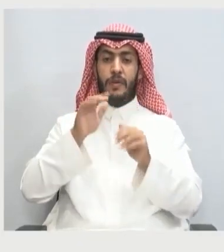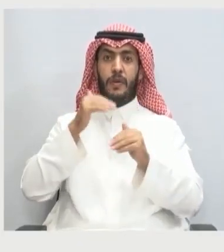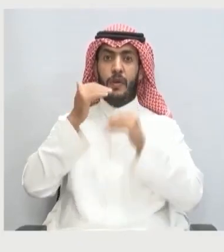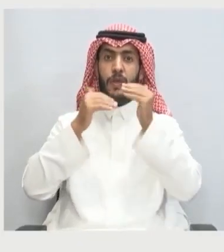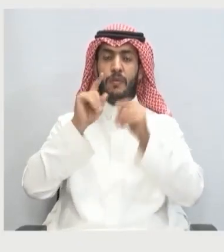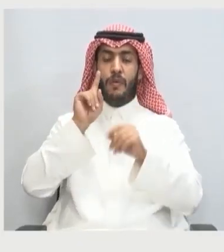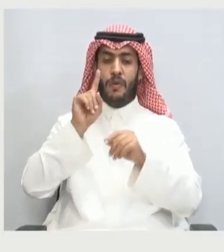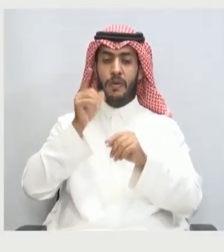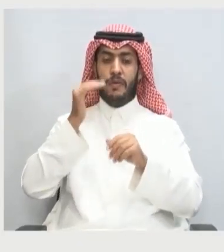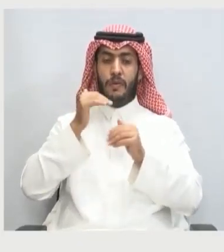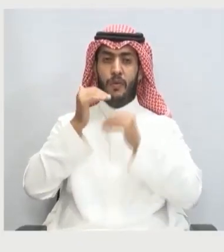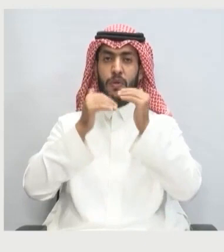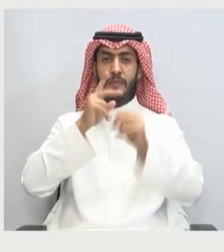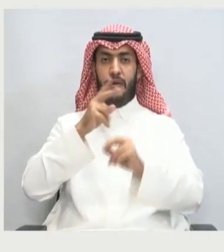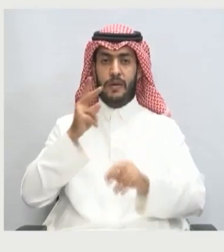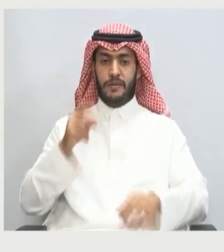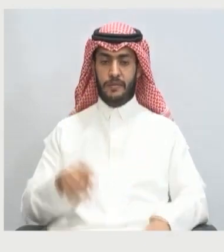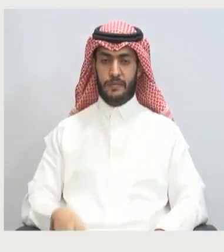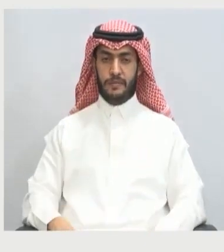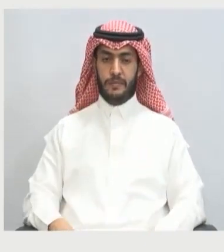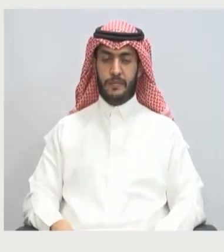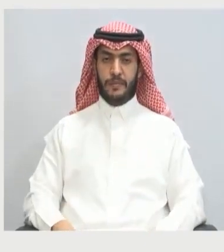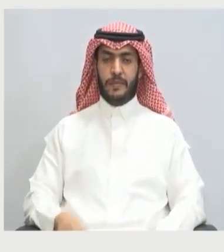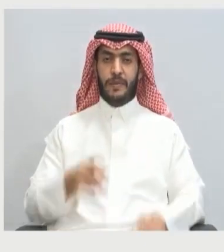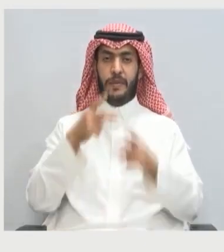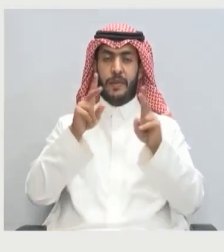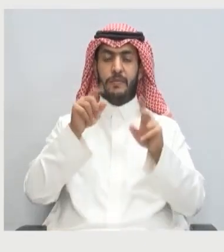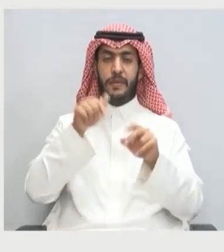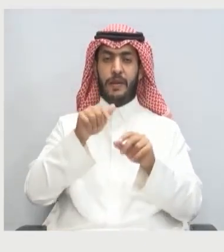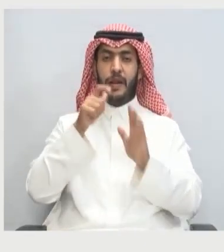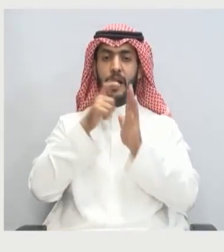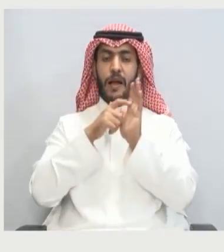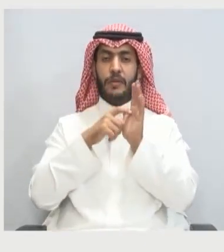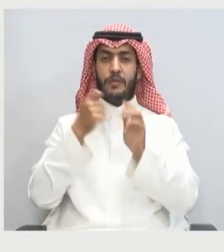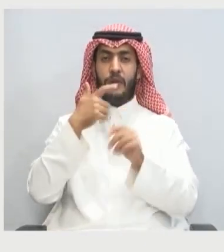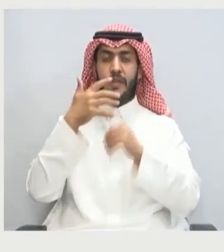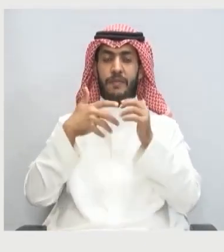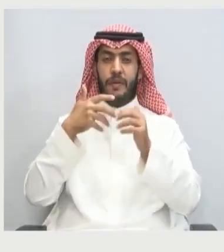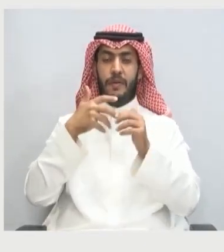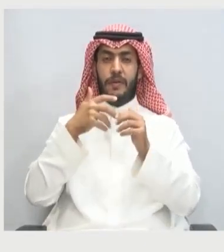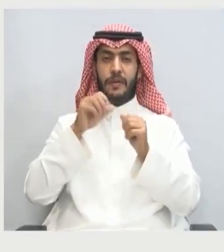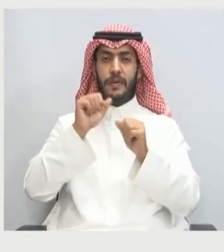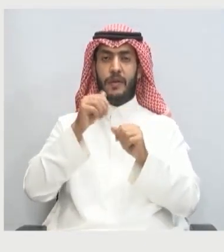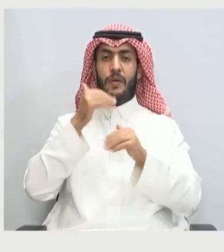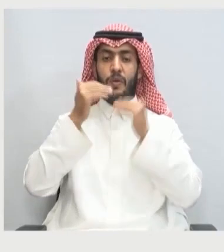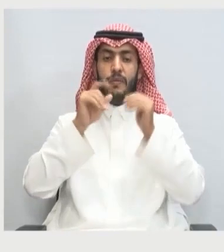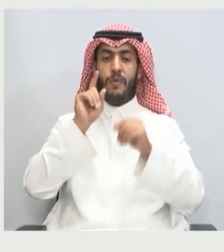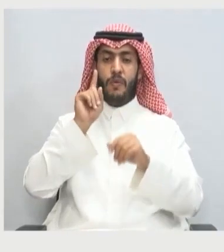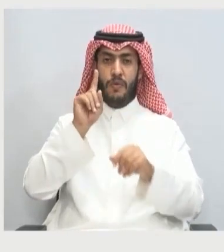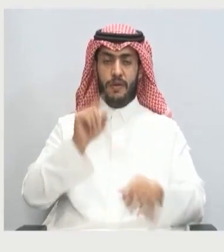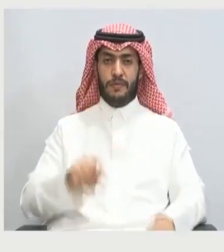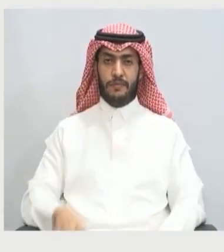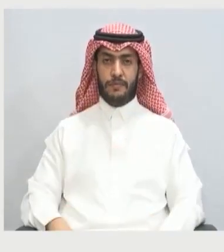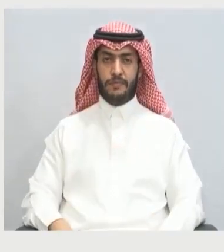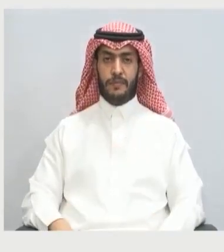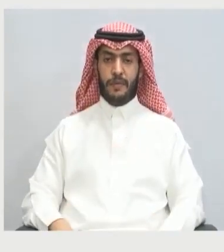الاولى وكذلك لرتب اخرى اذا سنبدا الان بقوانين سرعه التفاعل للرتب الاولى